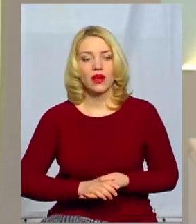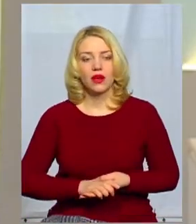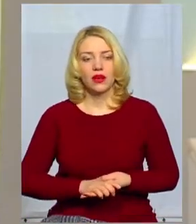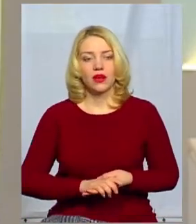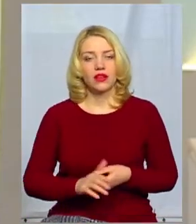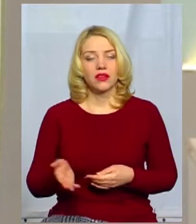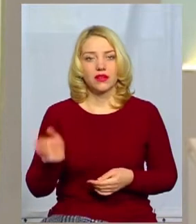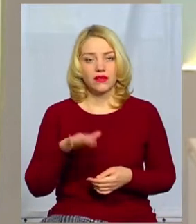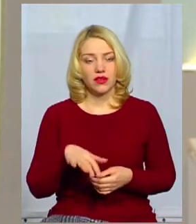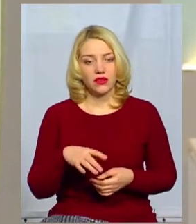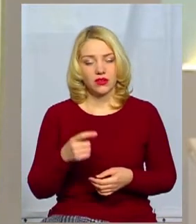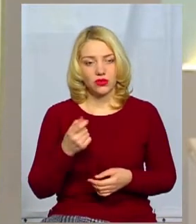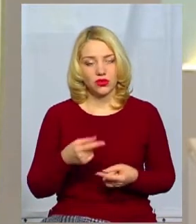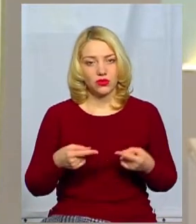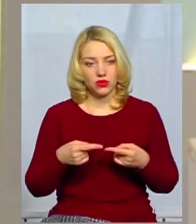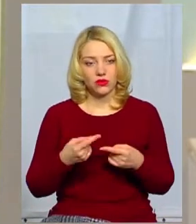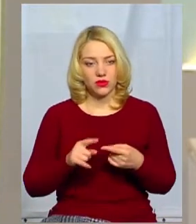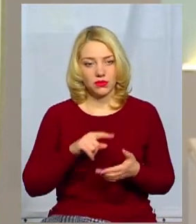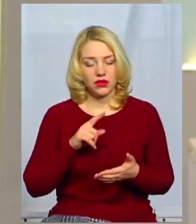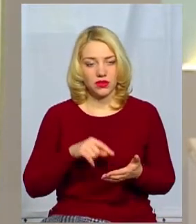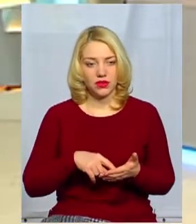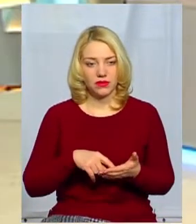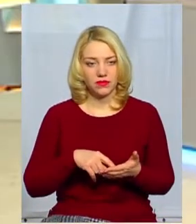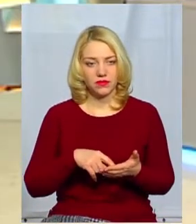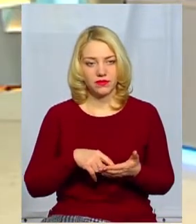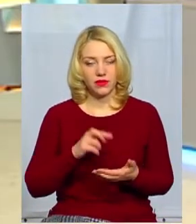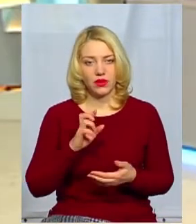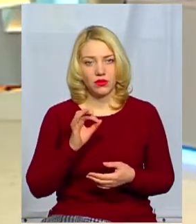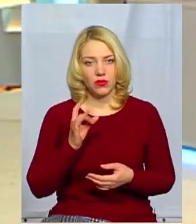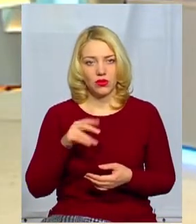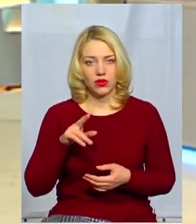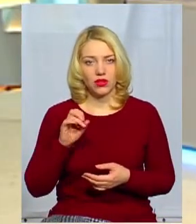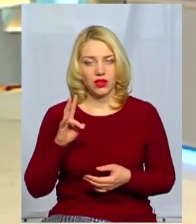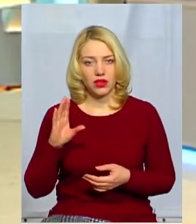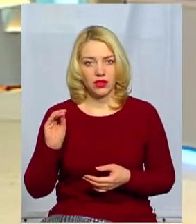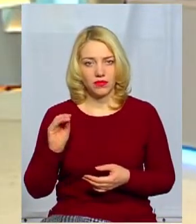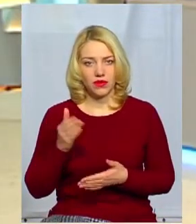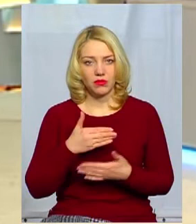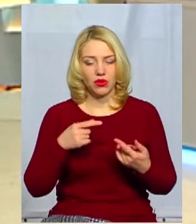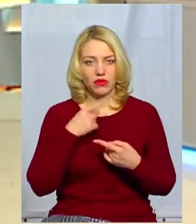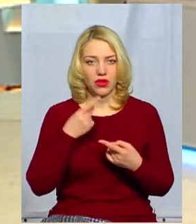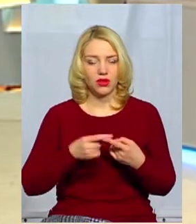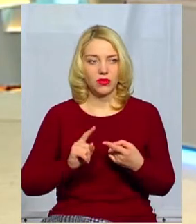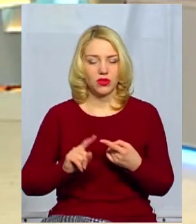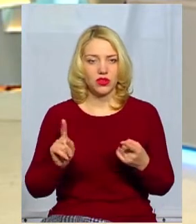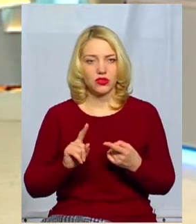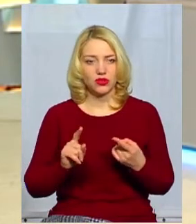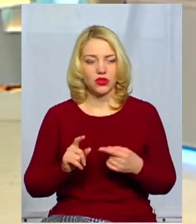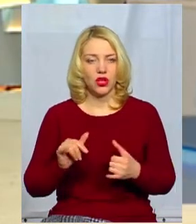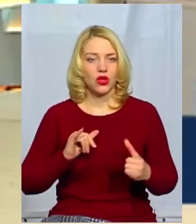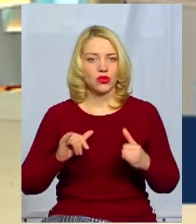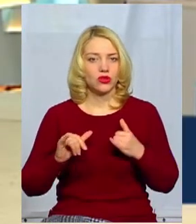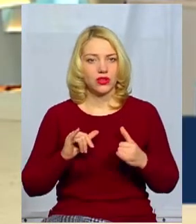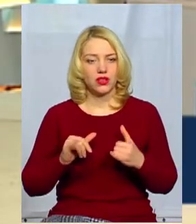Давайте трошечки уточнимо це питання. Пане Богдане, ми говорили про те, що досить